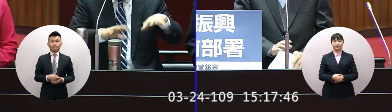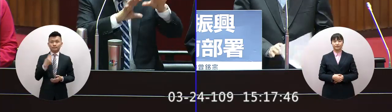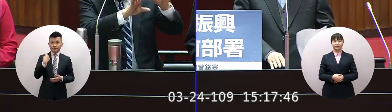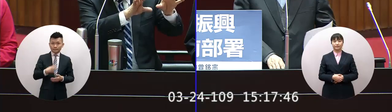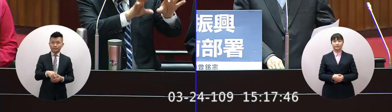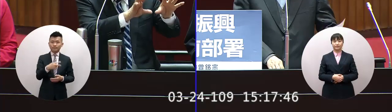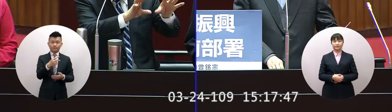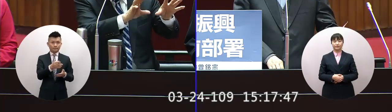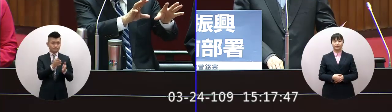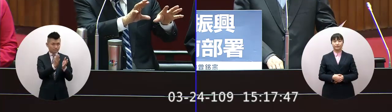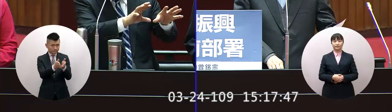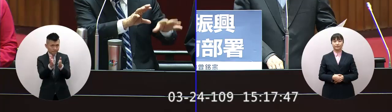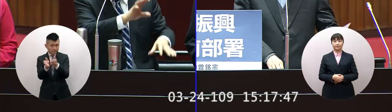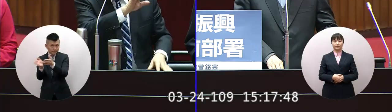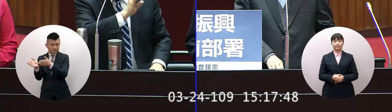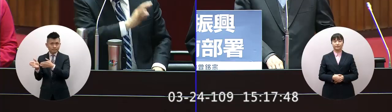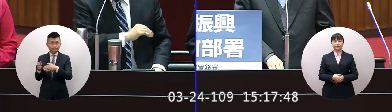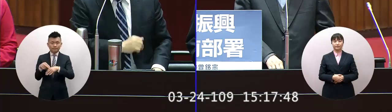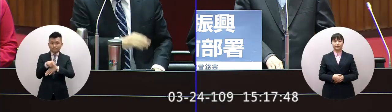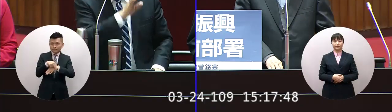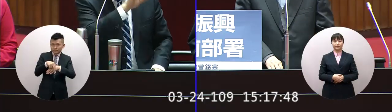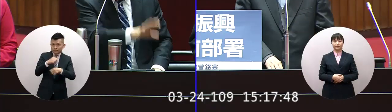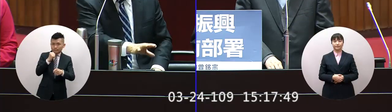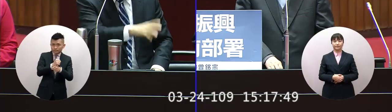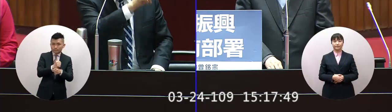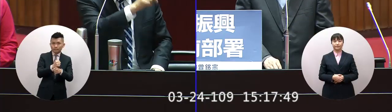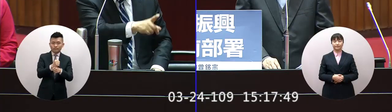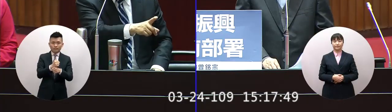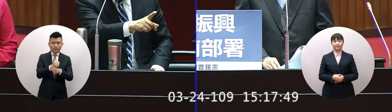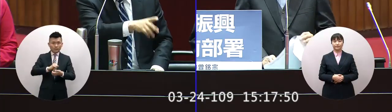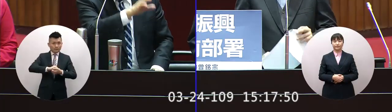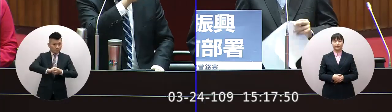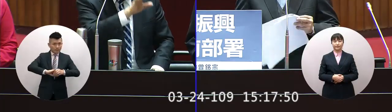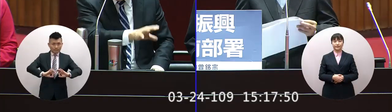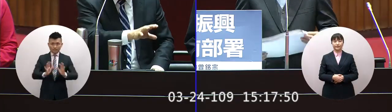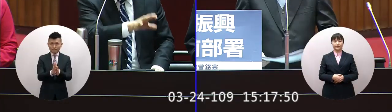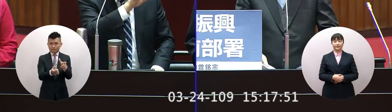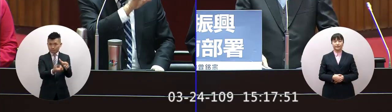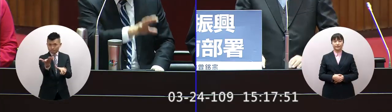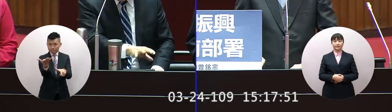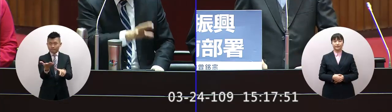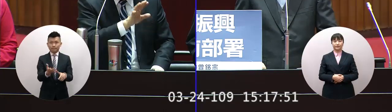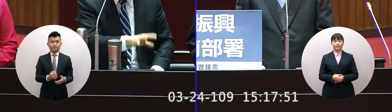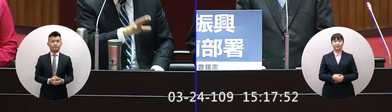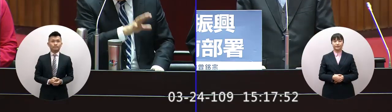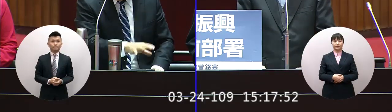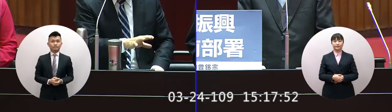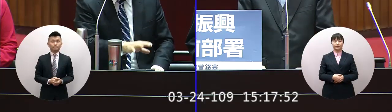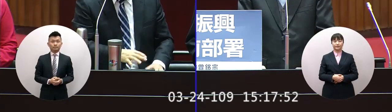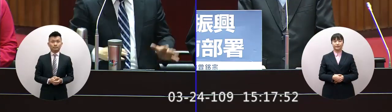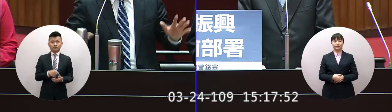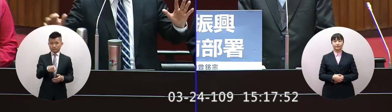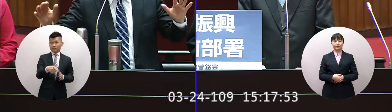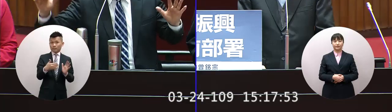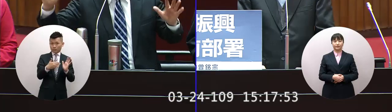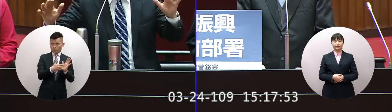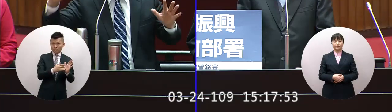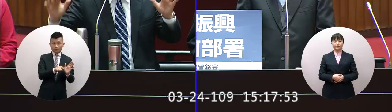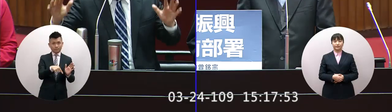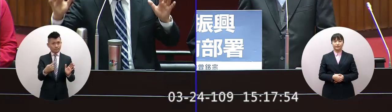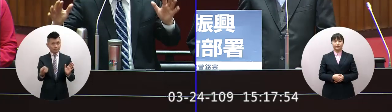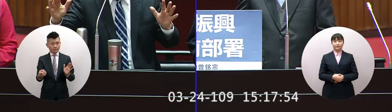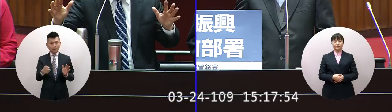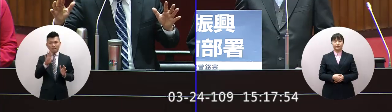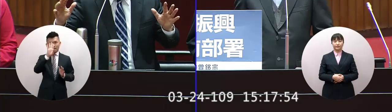方面这具体的物件很排版都很出来，啊，搁这做法了后。因